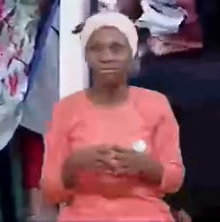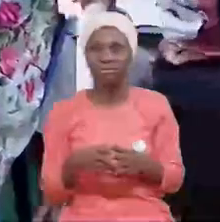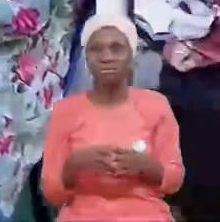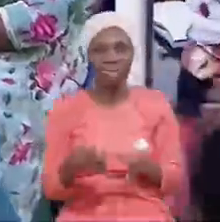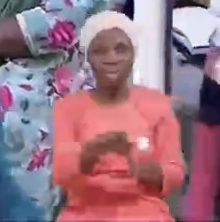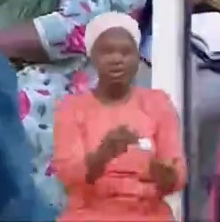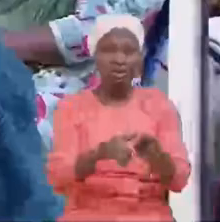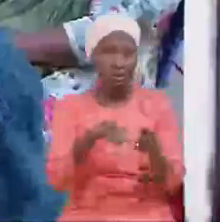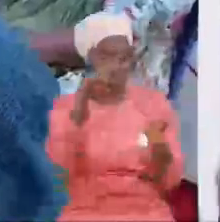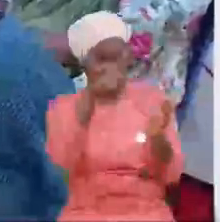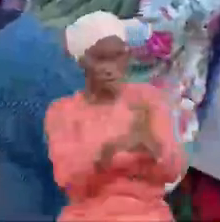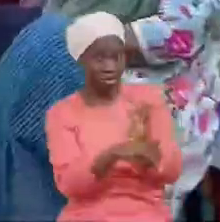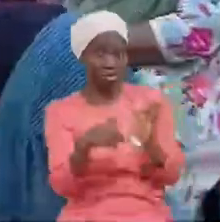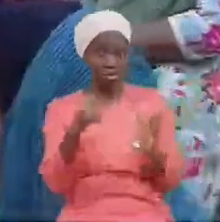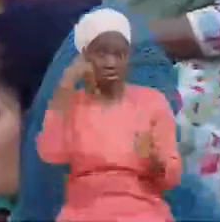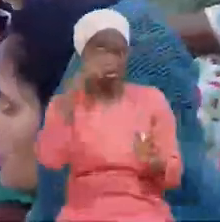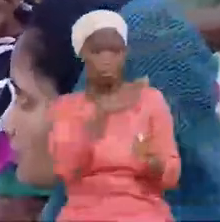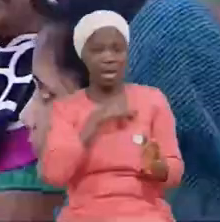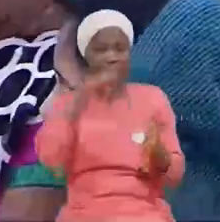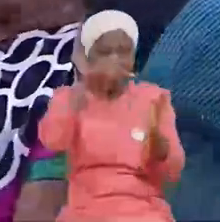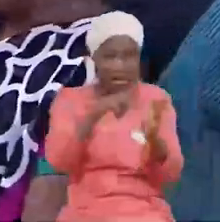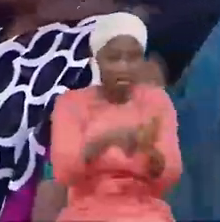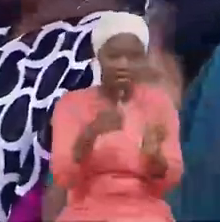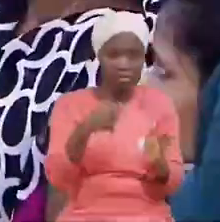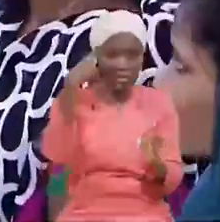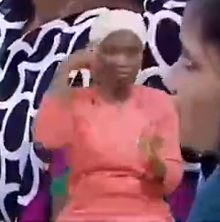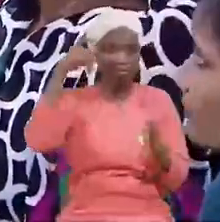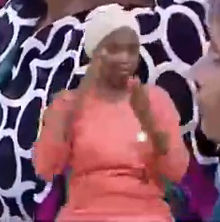Il voulait tuer le rêve et tuer le rêveur.